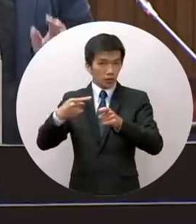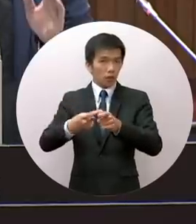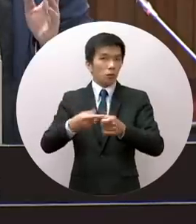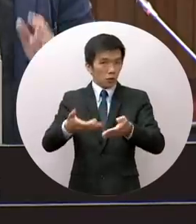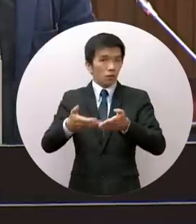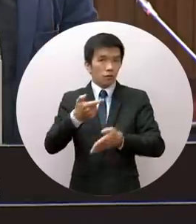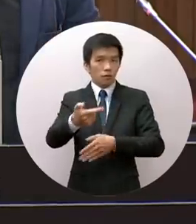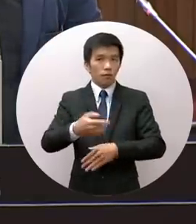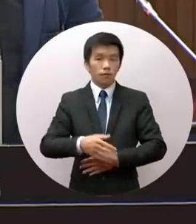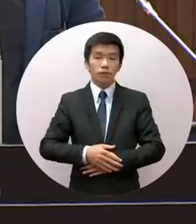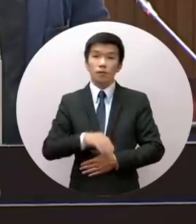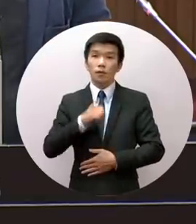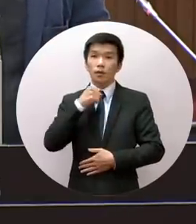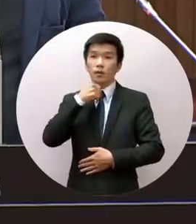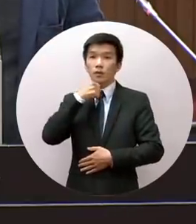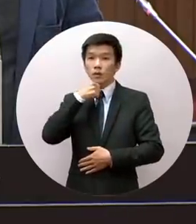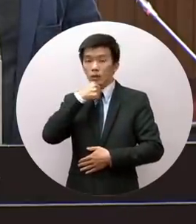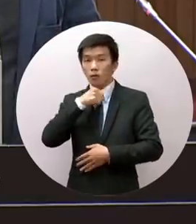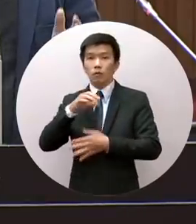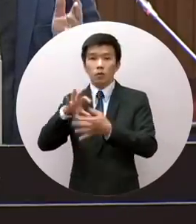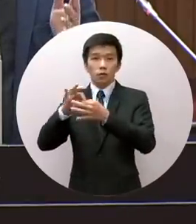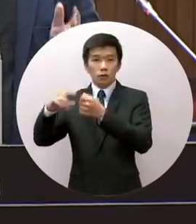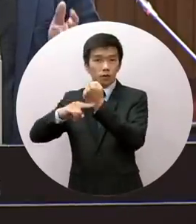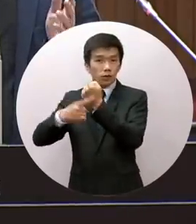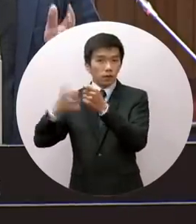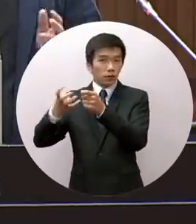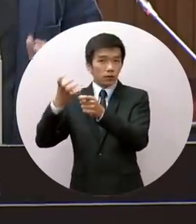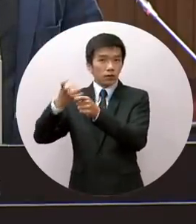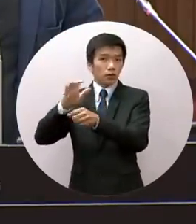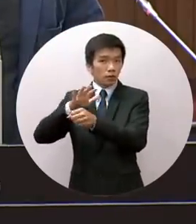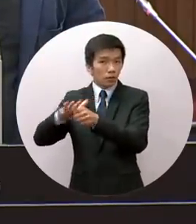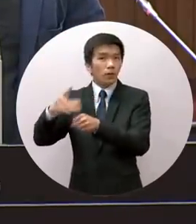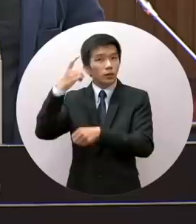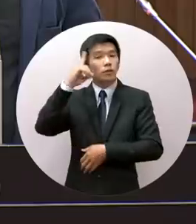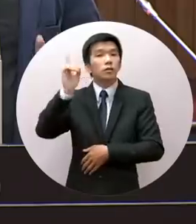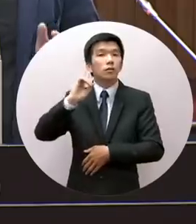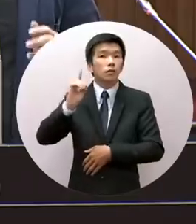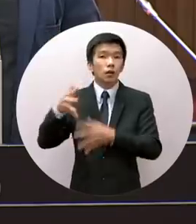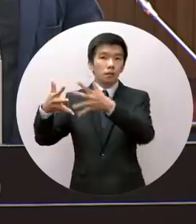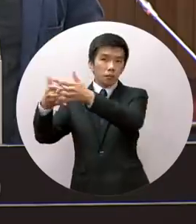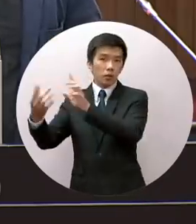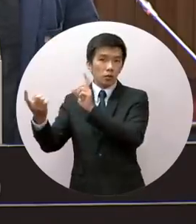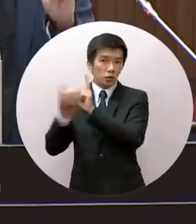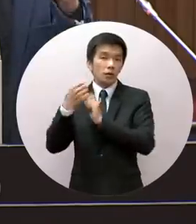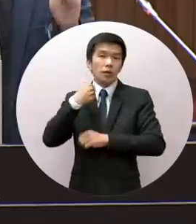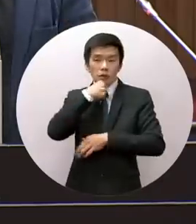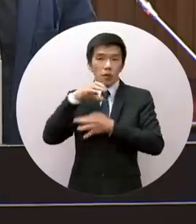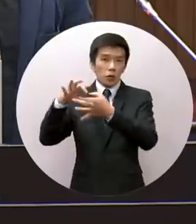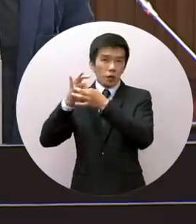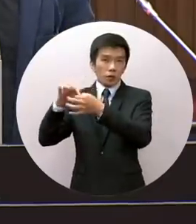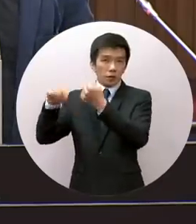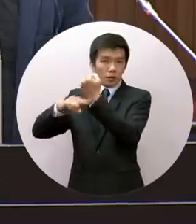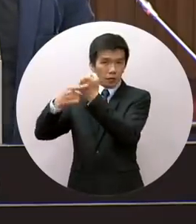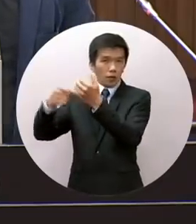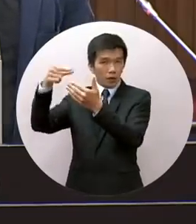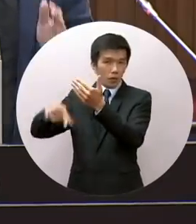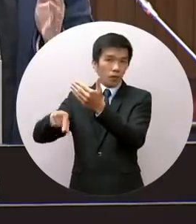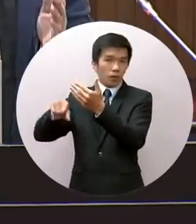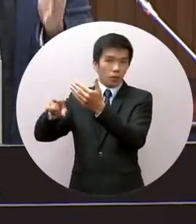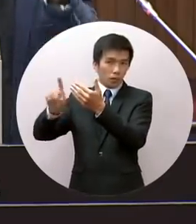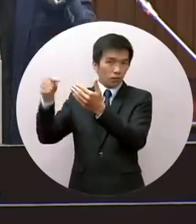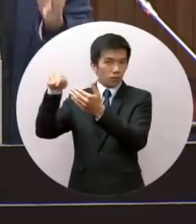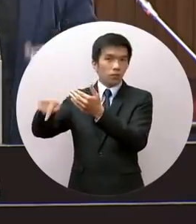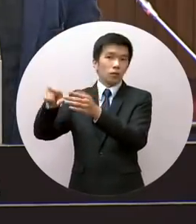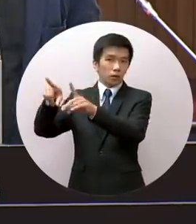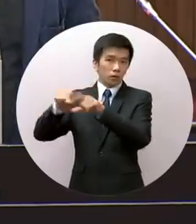呐、啊，台湾关系法40周年是代表美国处理台湾关系一个非常重要的一个法源的基础。那